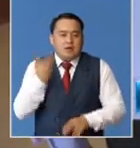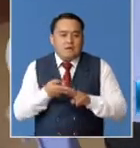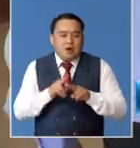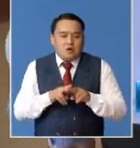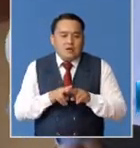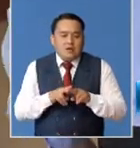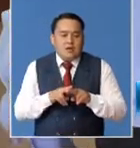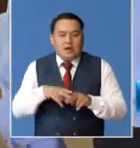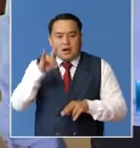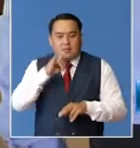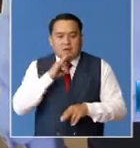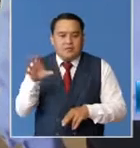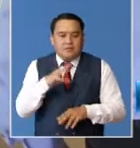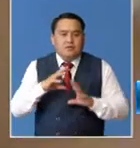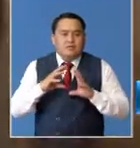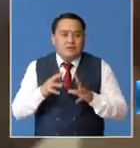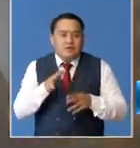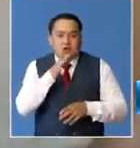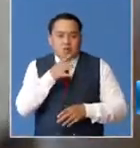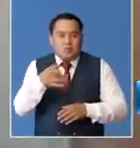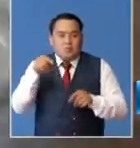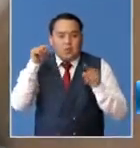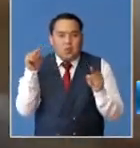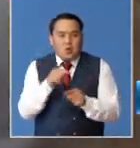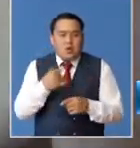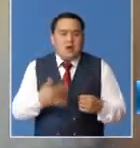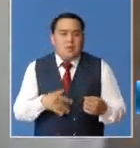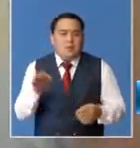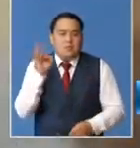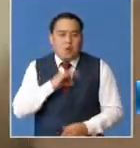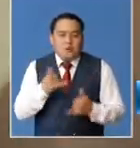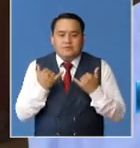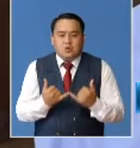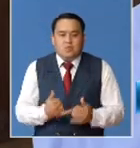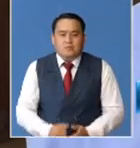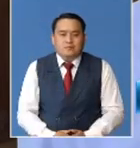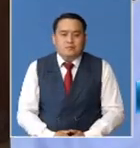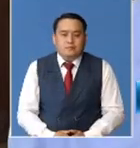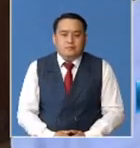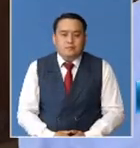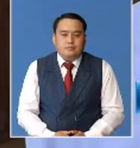– верный спутник казахов во все времена. Широкой популярностью инструмент пользуется и сегодня.